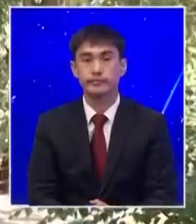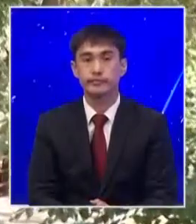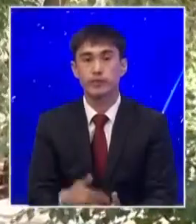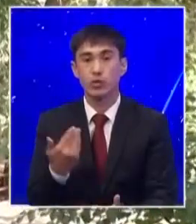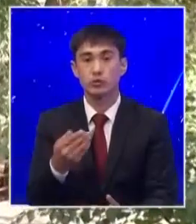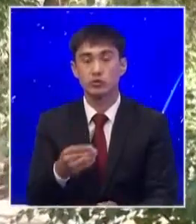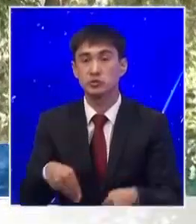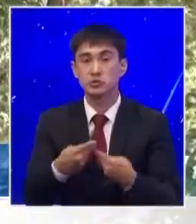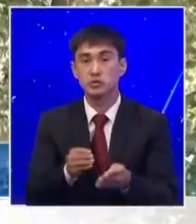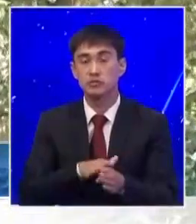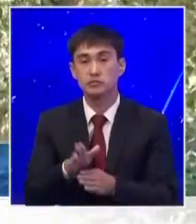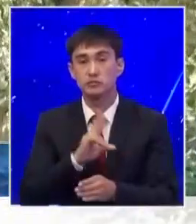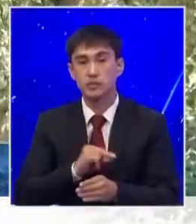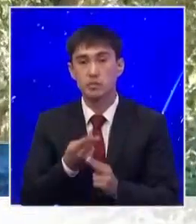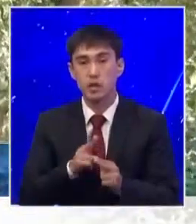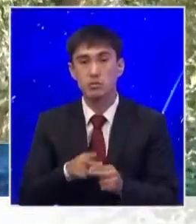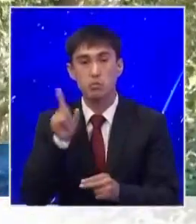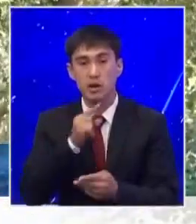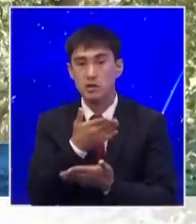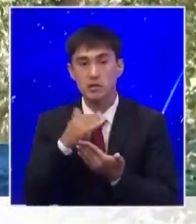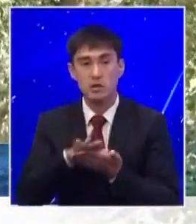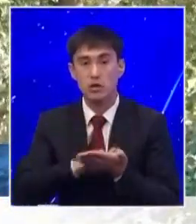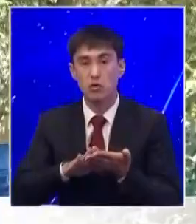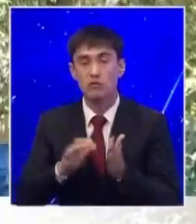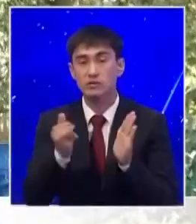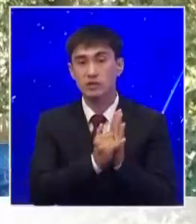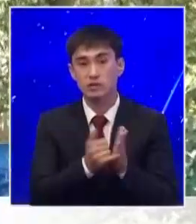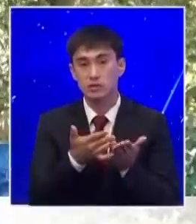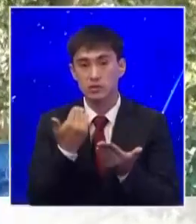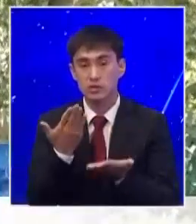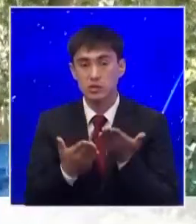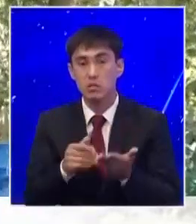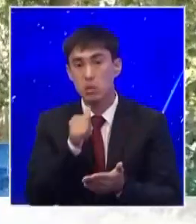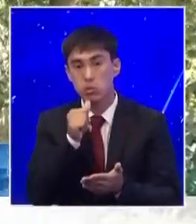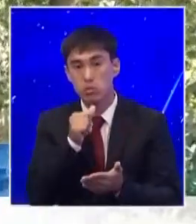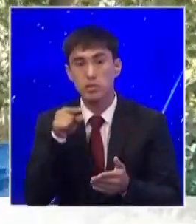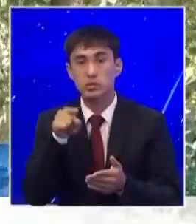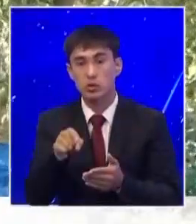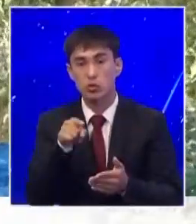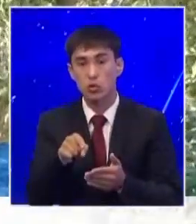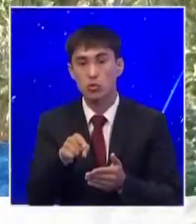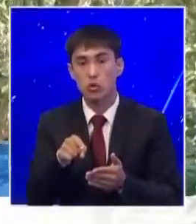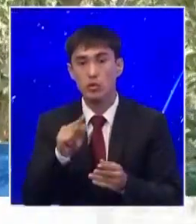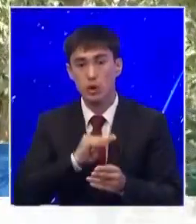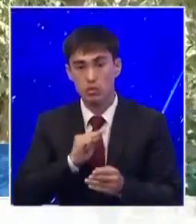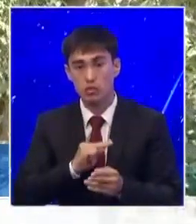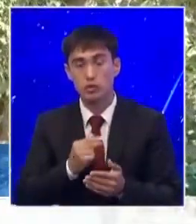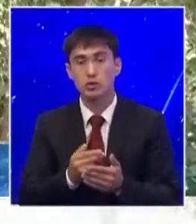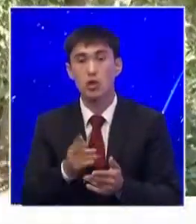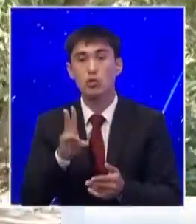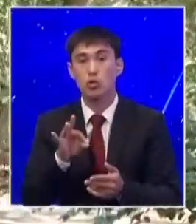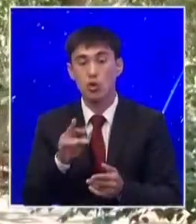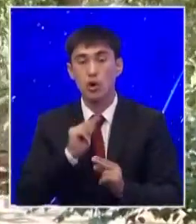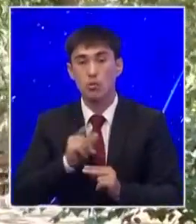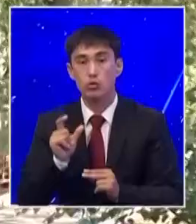Он еще не сдан в эксплуатацию, поэтому пока нет никакого знака. Если попробовать нажать на кнопку, он работает. Но